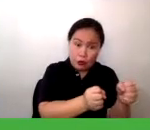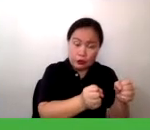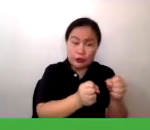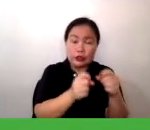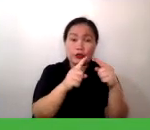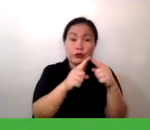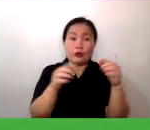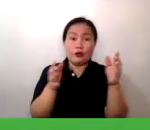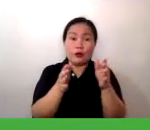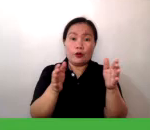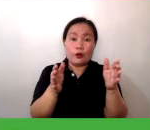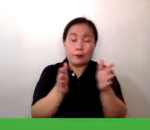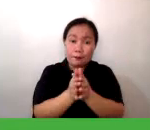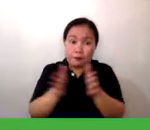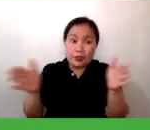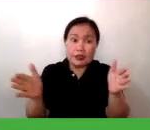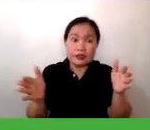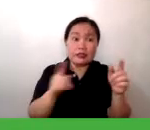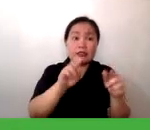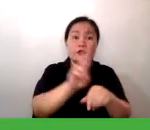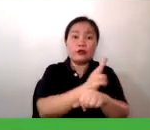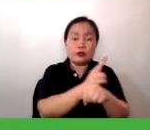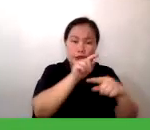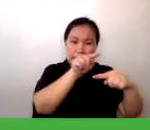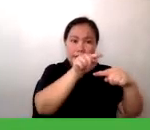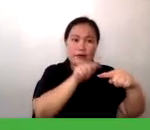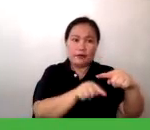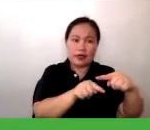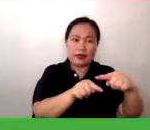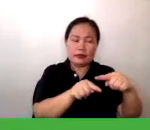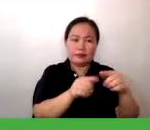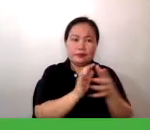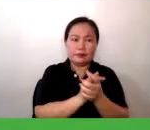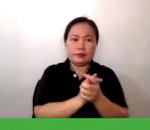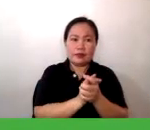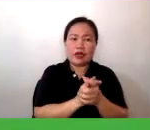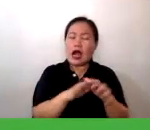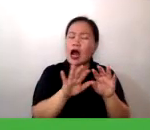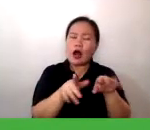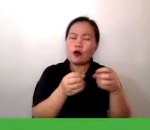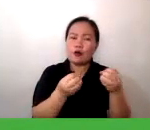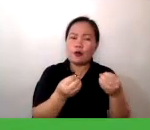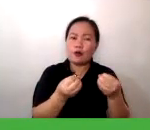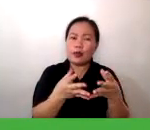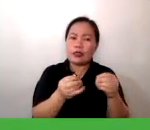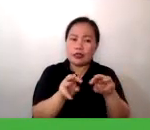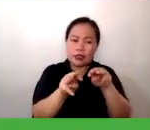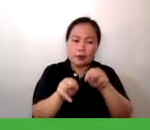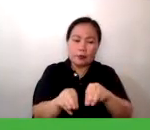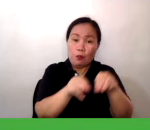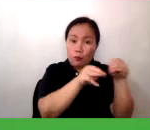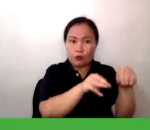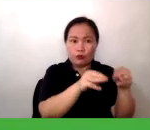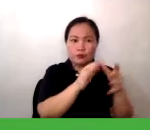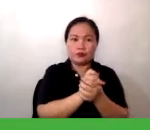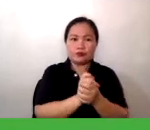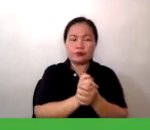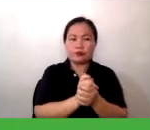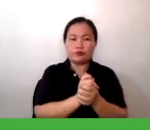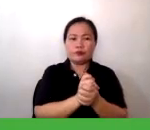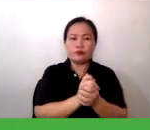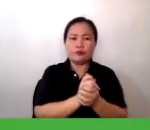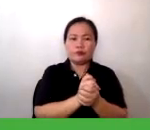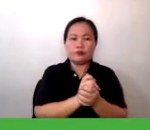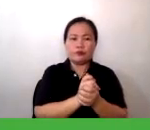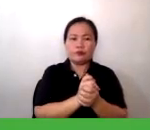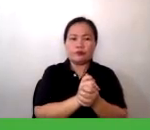bigger unit, pag pa-left, we are dividing. Okay? Saan siya i-divide? Kung ilang moves. So, halimbawa, ito naman. Hindi lang